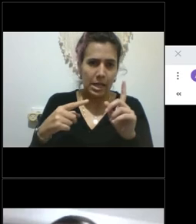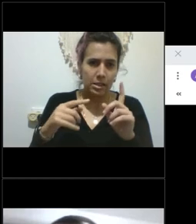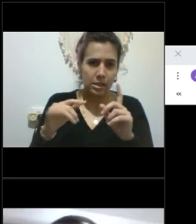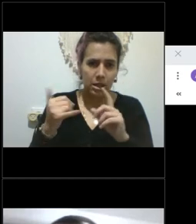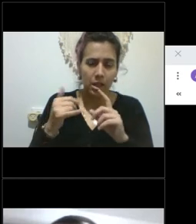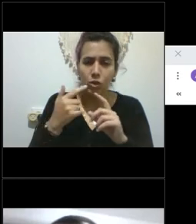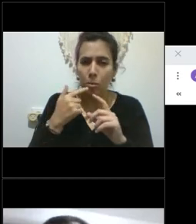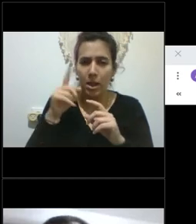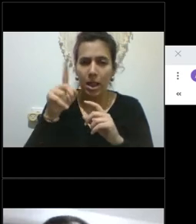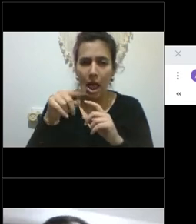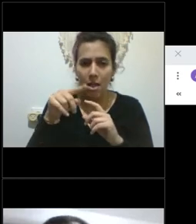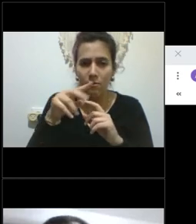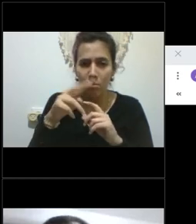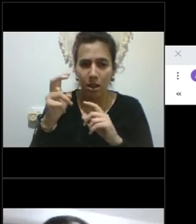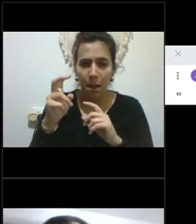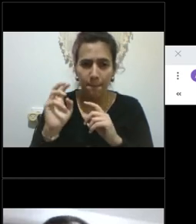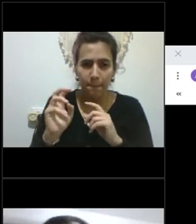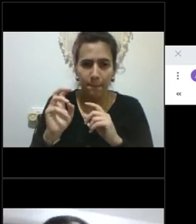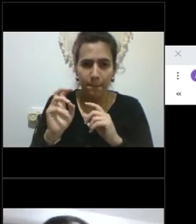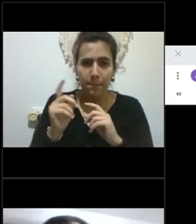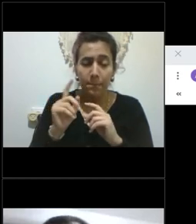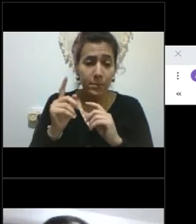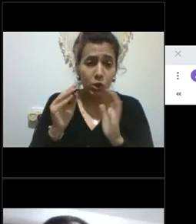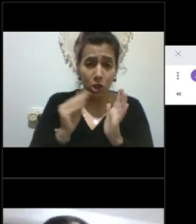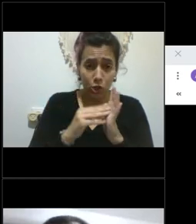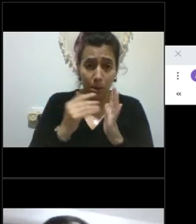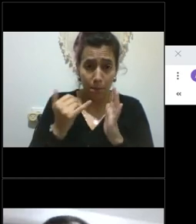1,200. למי שירשם היום,